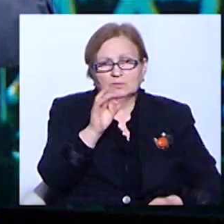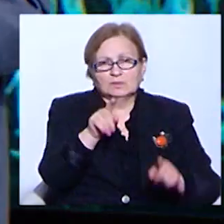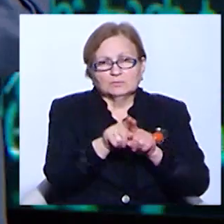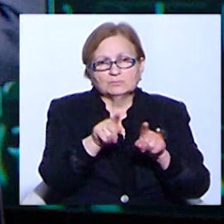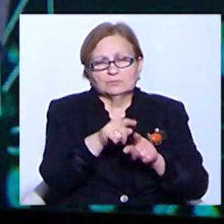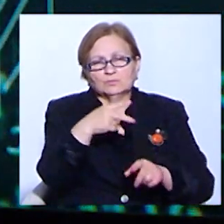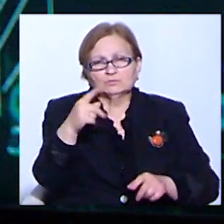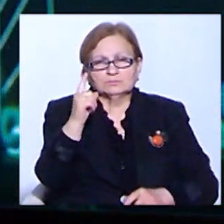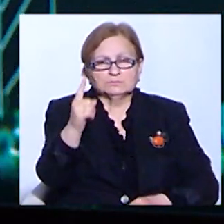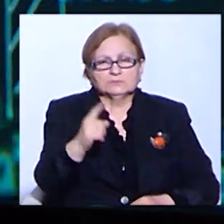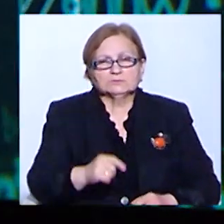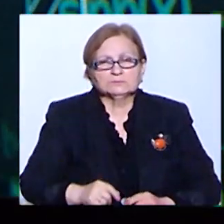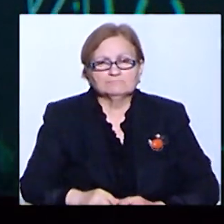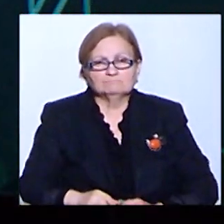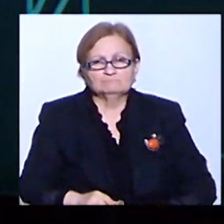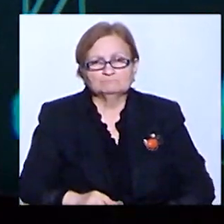უდრის 1-ს.